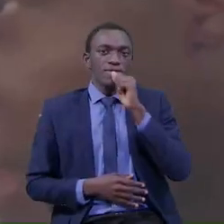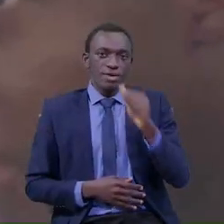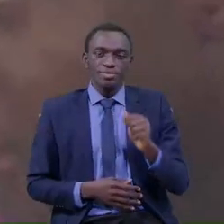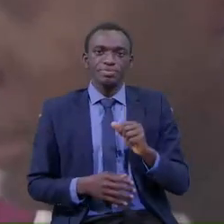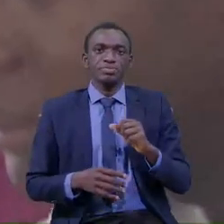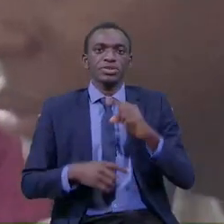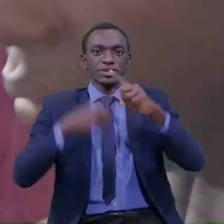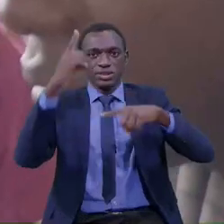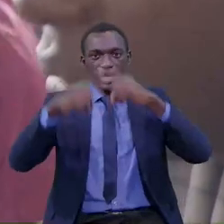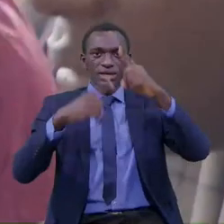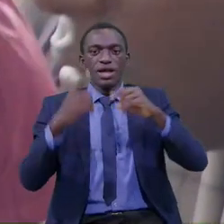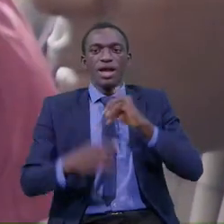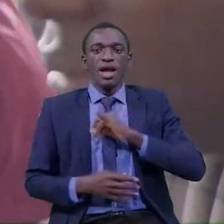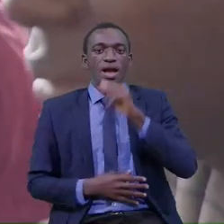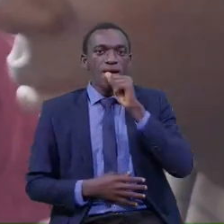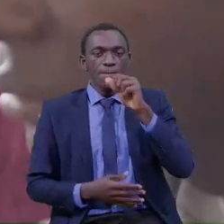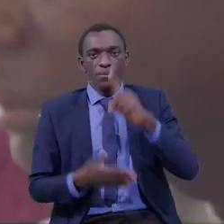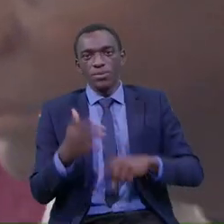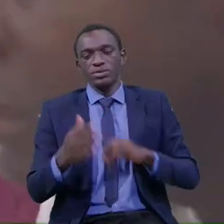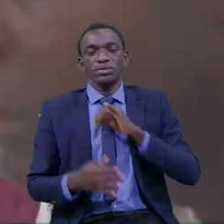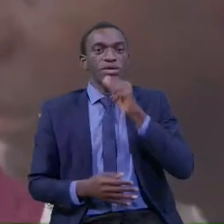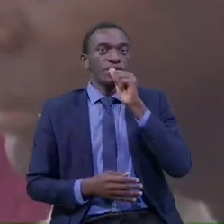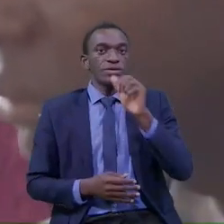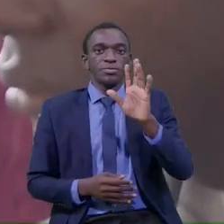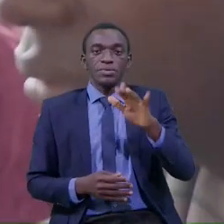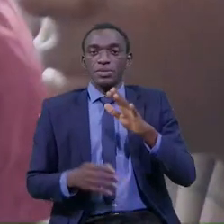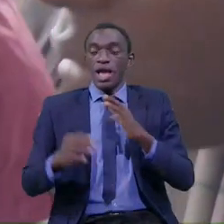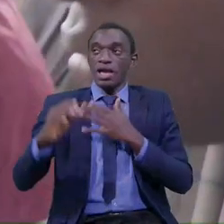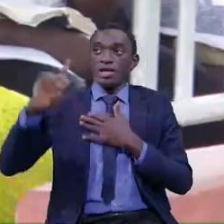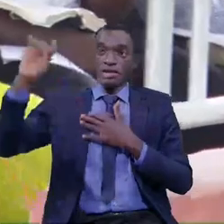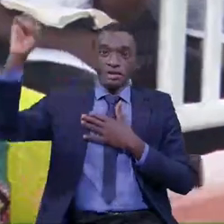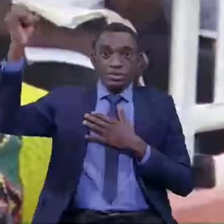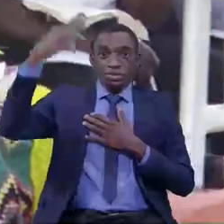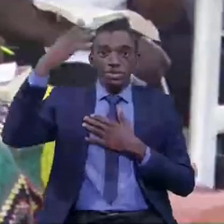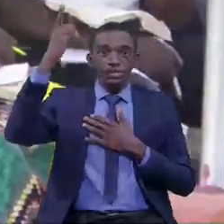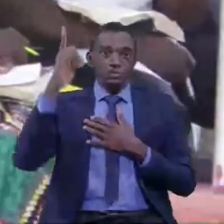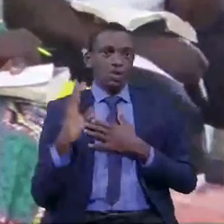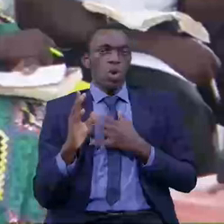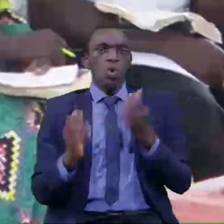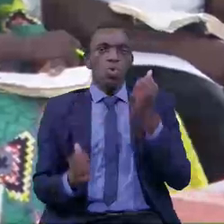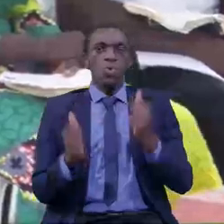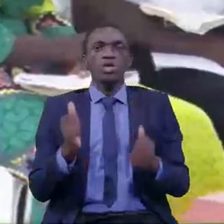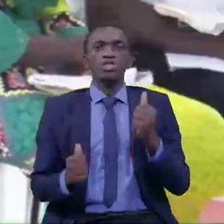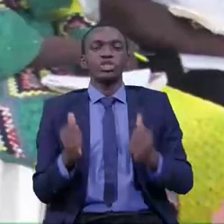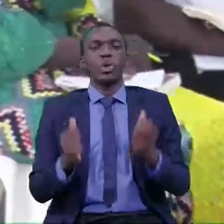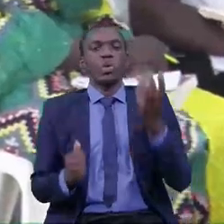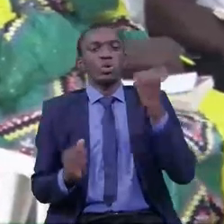suis. Et la grâce de Dieu qui m'a été donnée